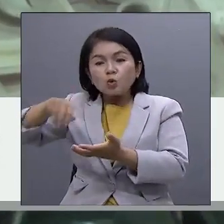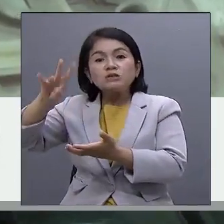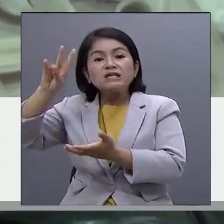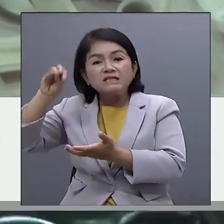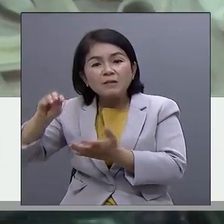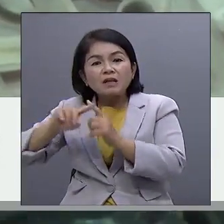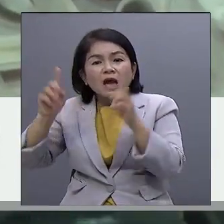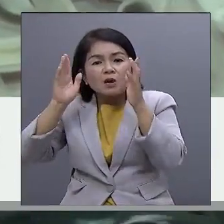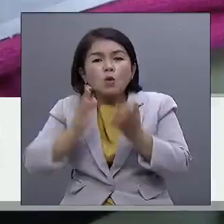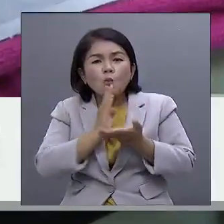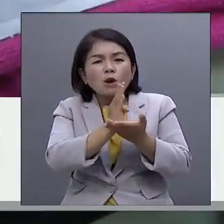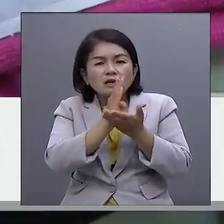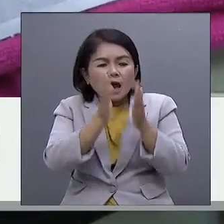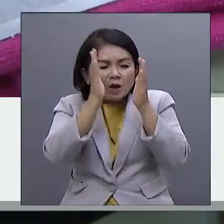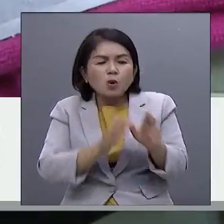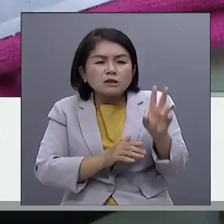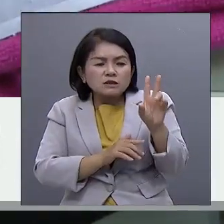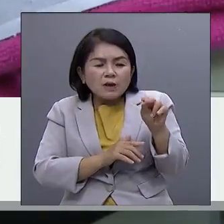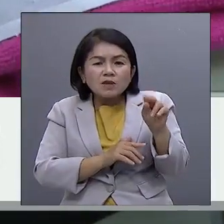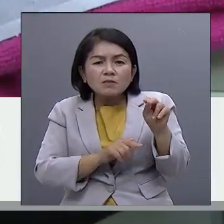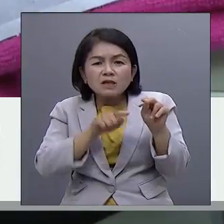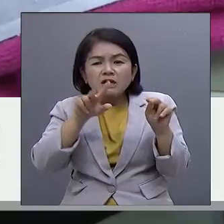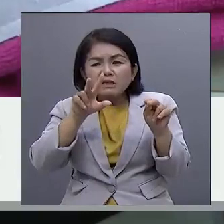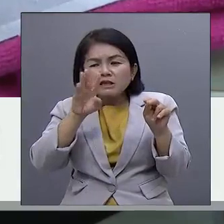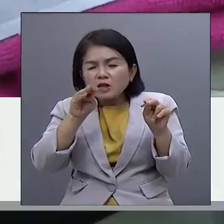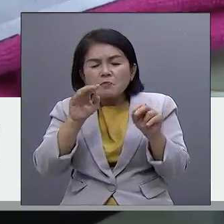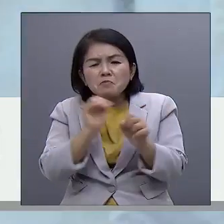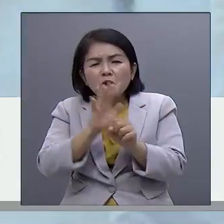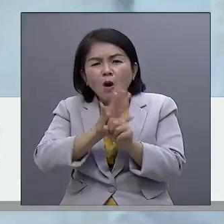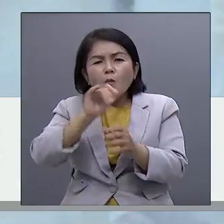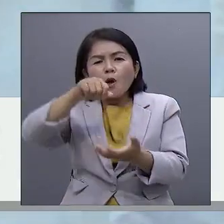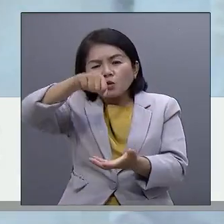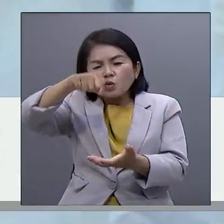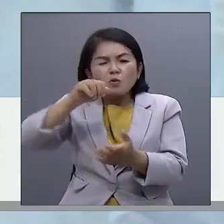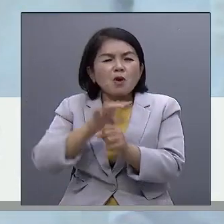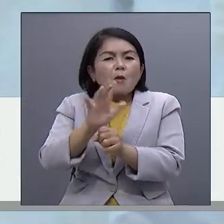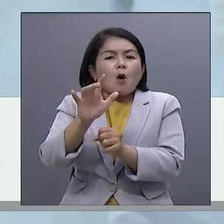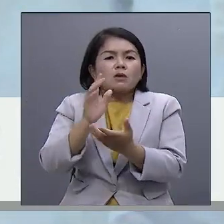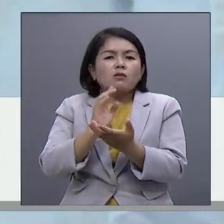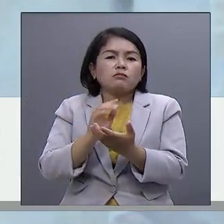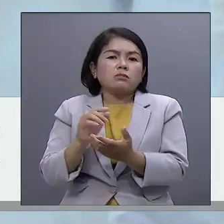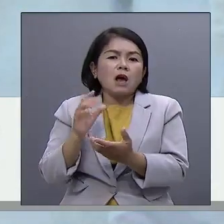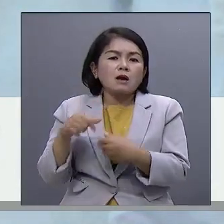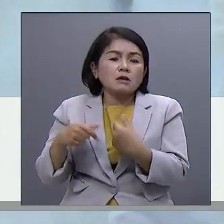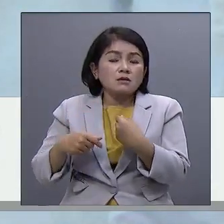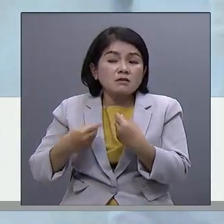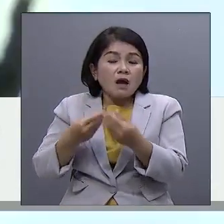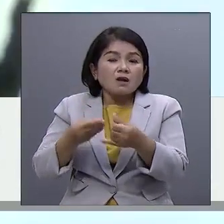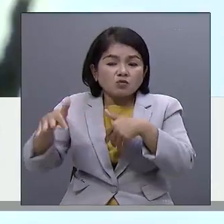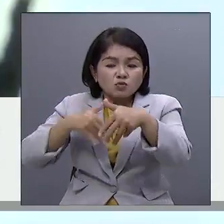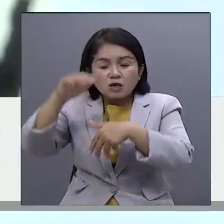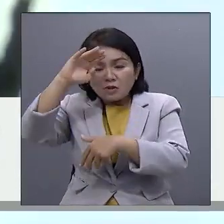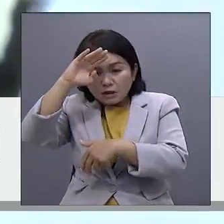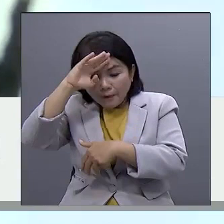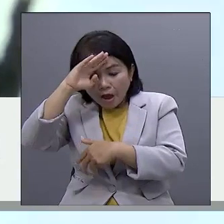ผู้บริจาคเฉลี่ยวันนึงแค่ 30-40 ยูนิตเท่านั้นไม่เพียงพอต่อความต้องการหัวหน้างานธนาคารเลือดโรงพยาบาลมหาราชนครเชียง